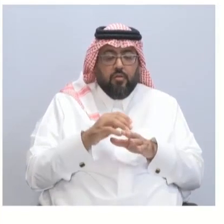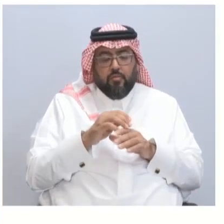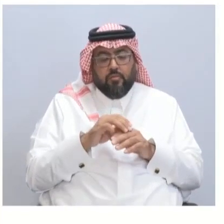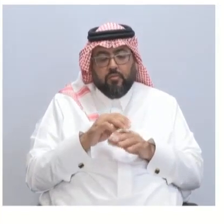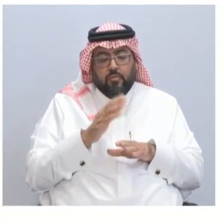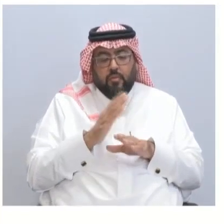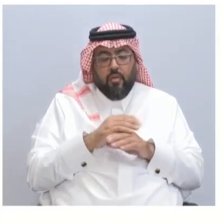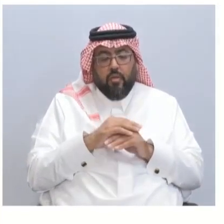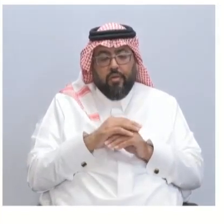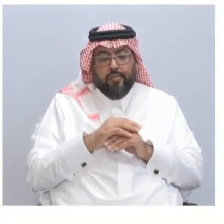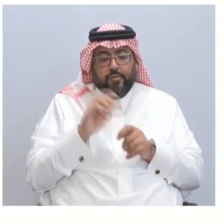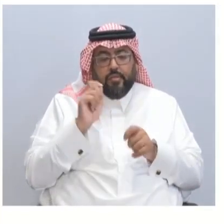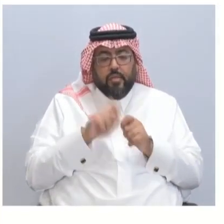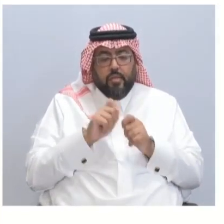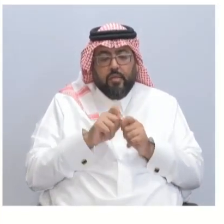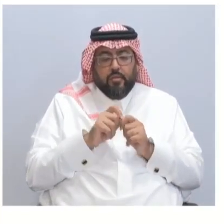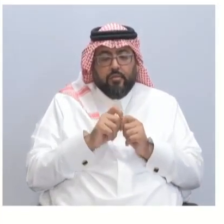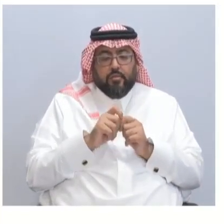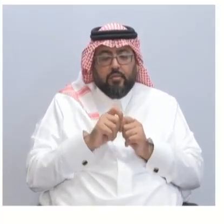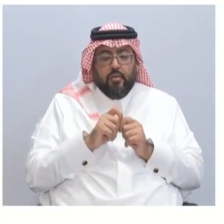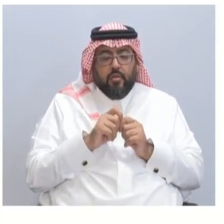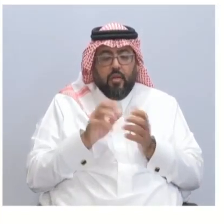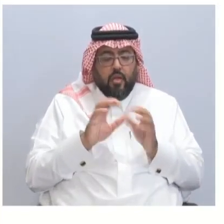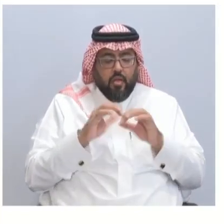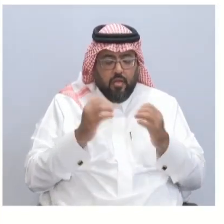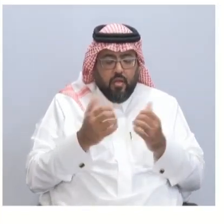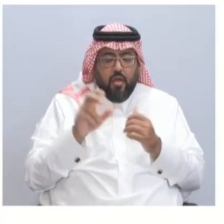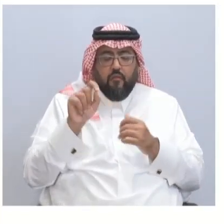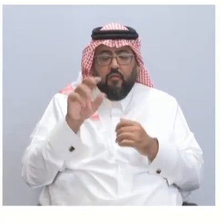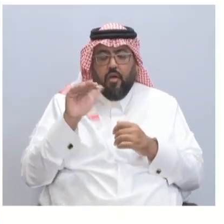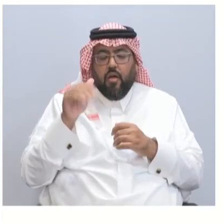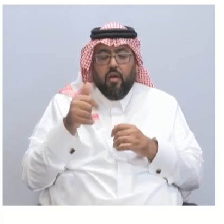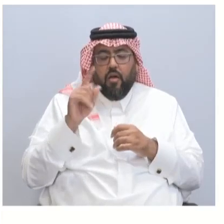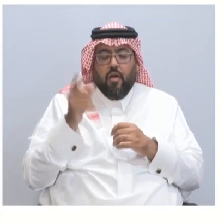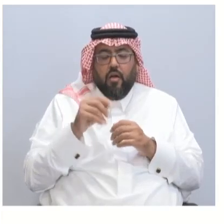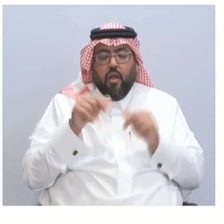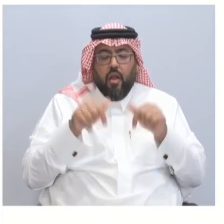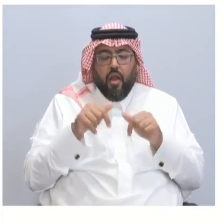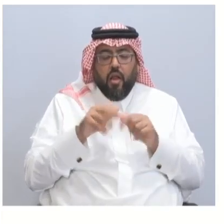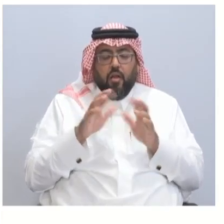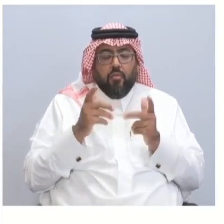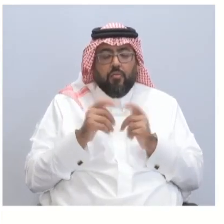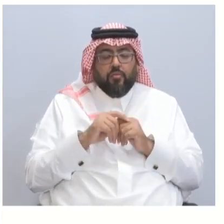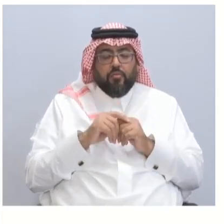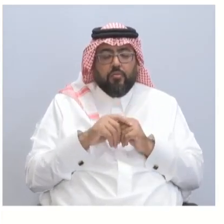والاحذيه وصناعه الفخار اما في الوقت الحاضر